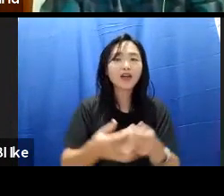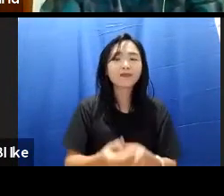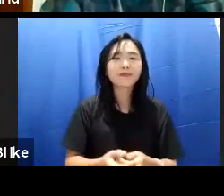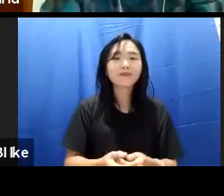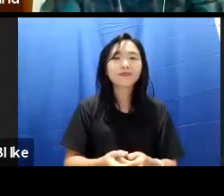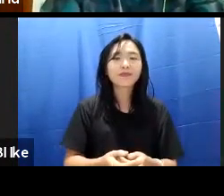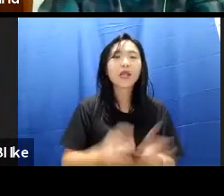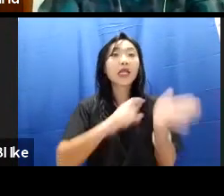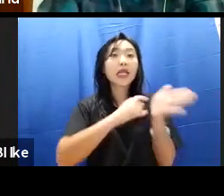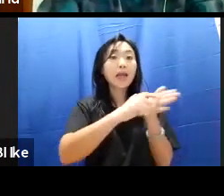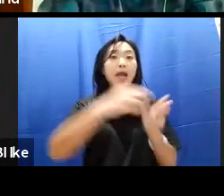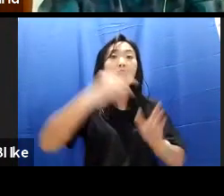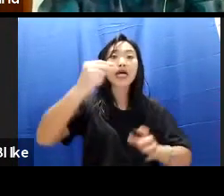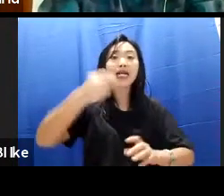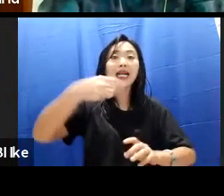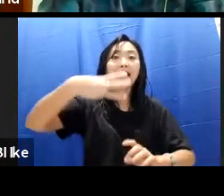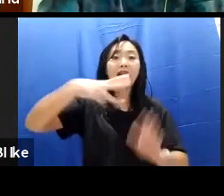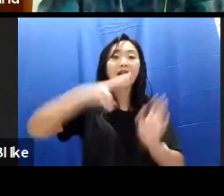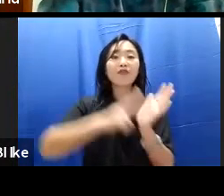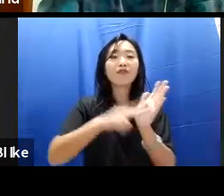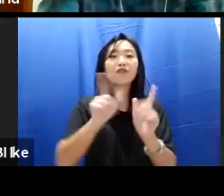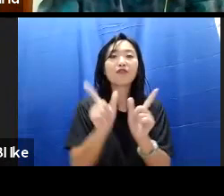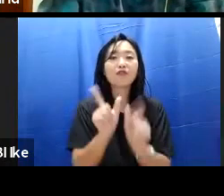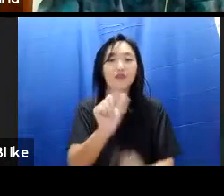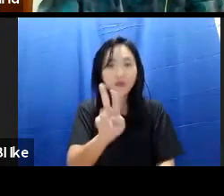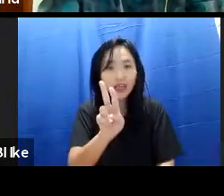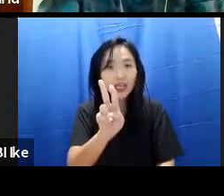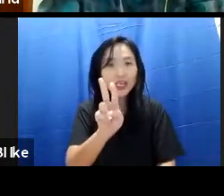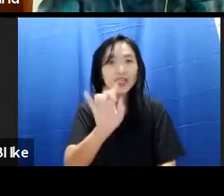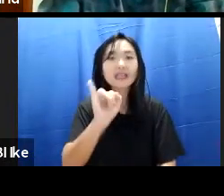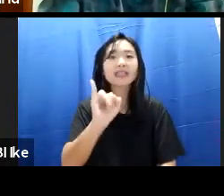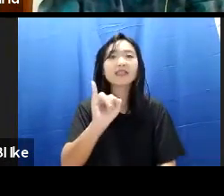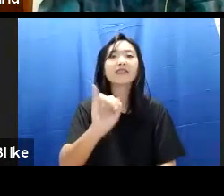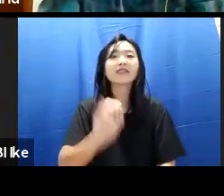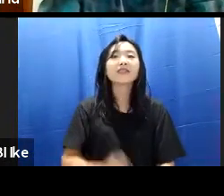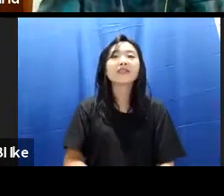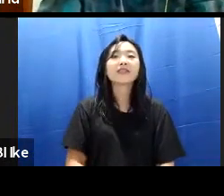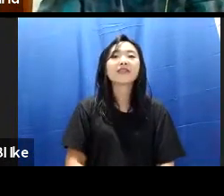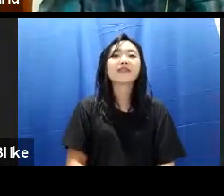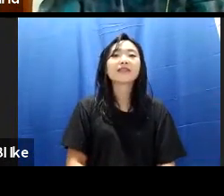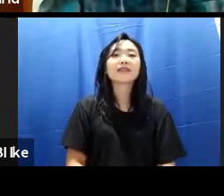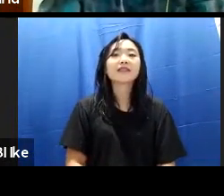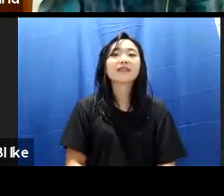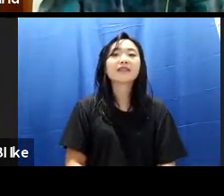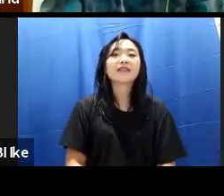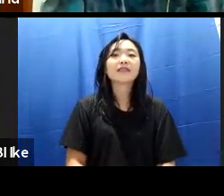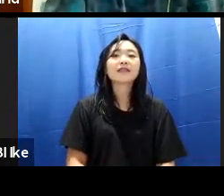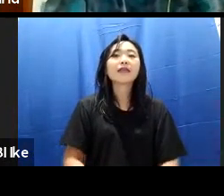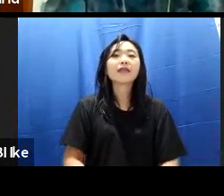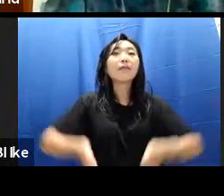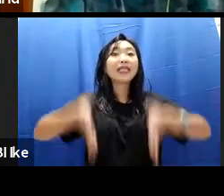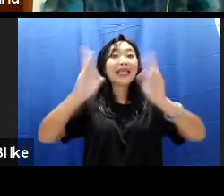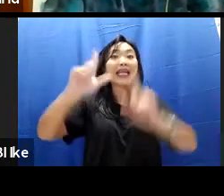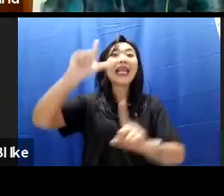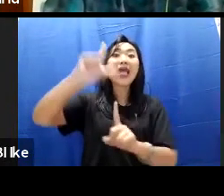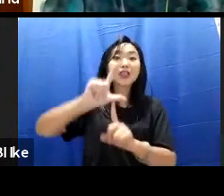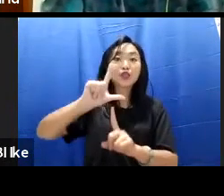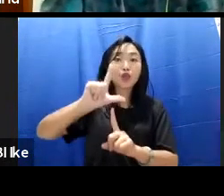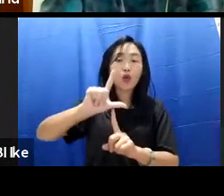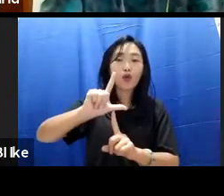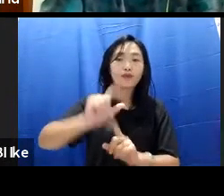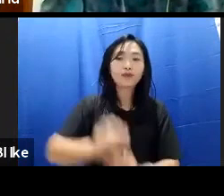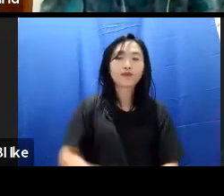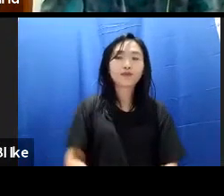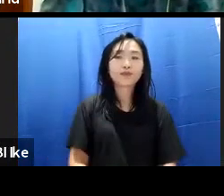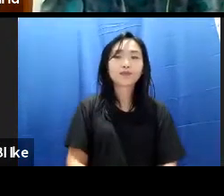Renvi ini salah satu pendiri Let's Talk juga bersama saya dan Farid. Dan Renvi juga merupakan